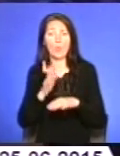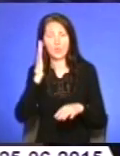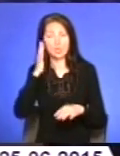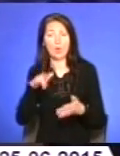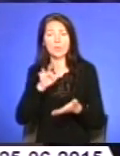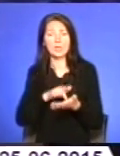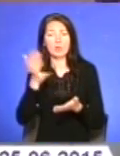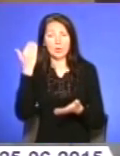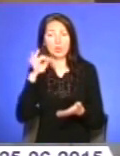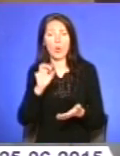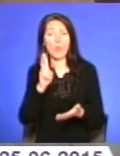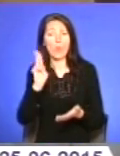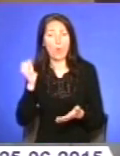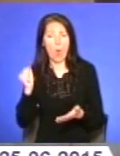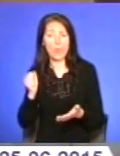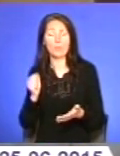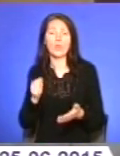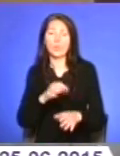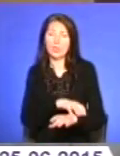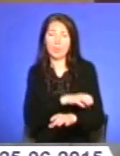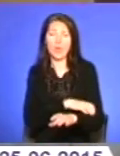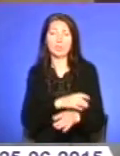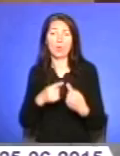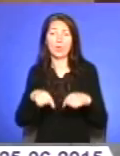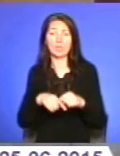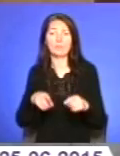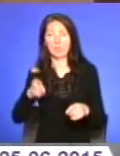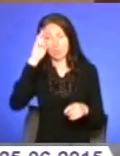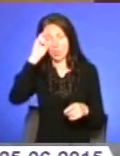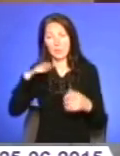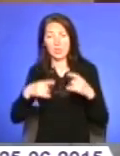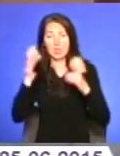Комуністичної партії України Державній телерадіокомпанії України не внесли.